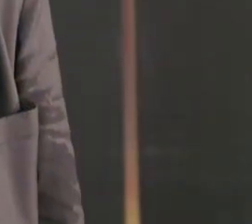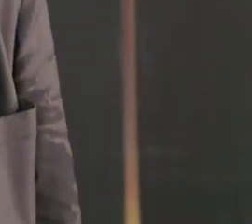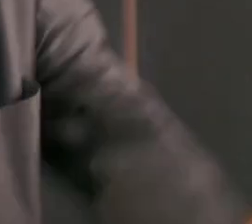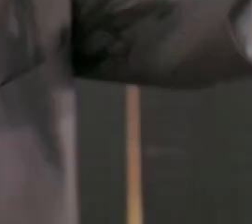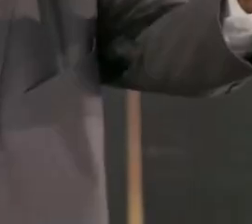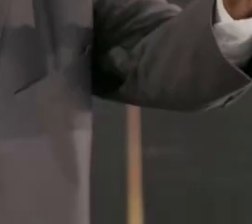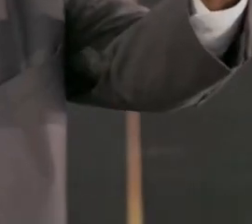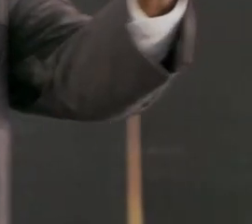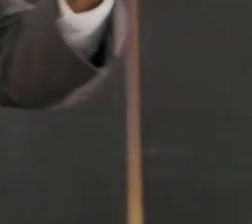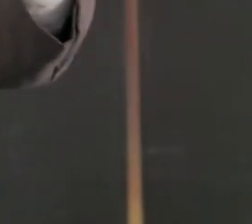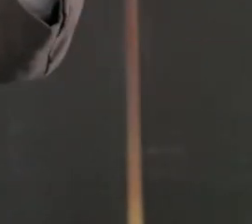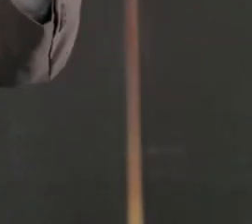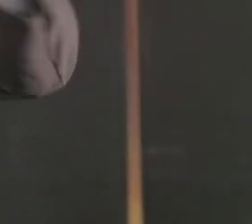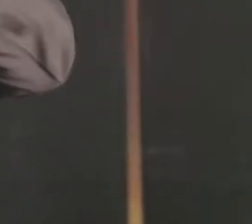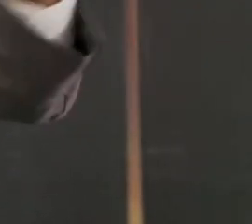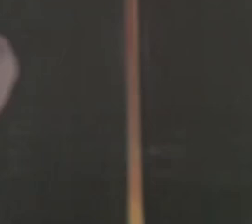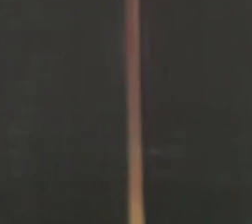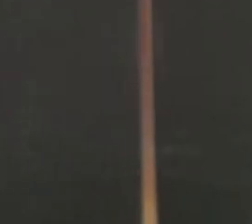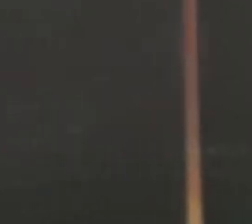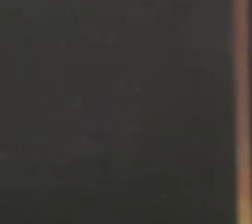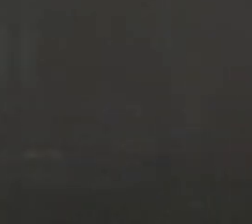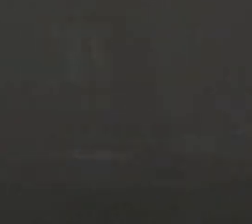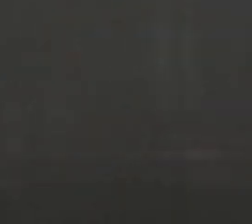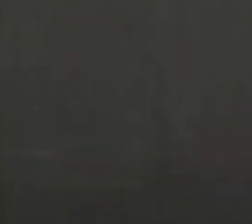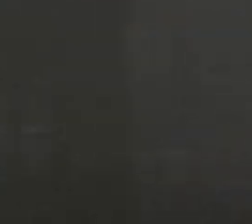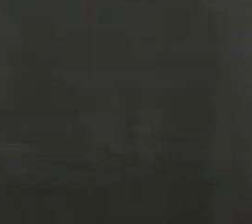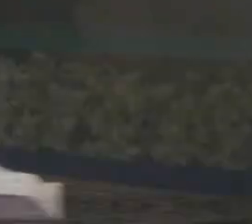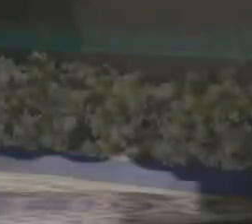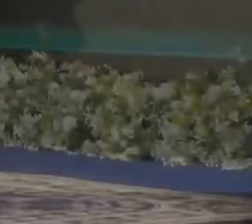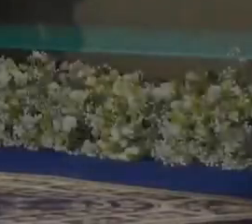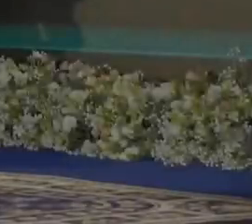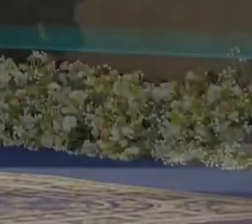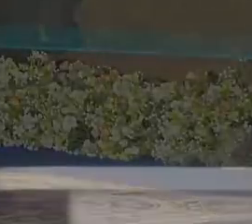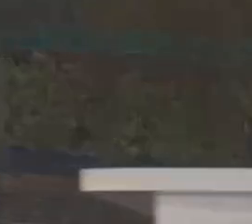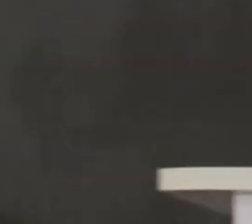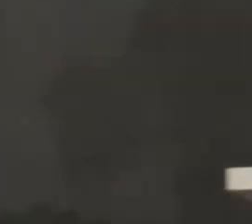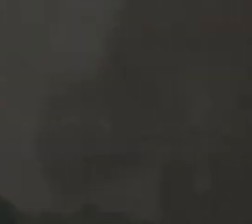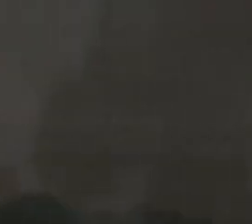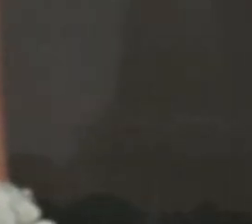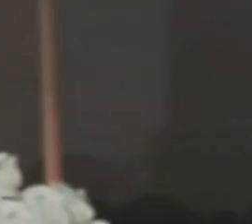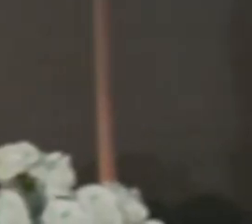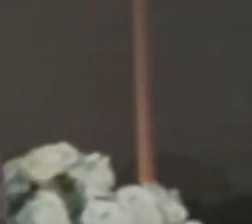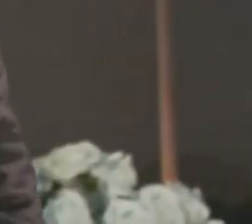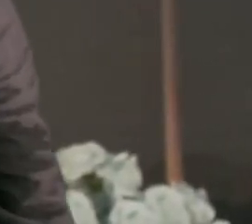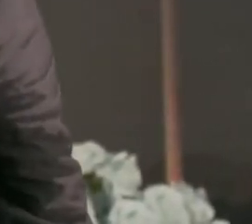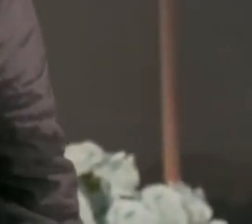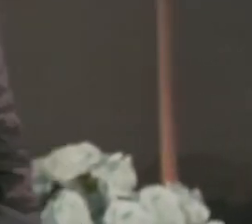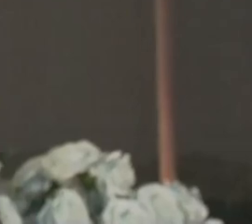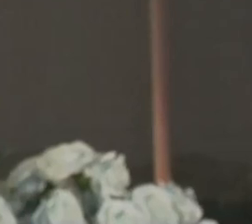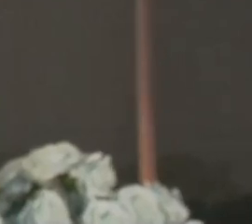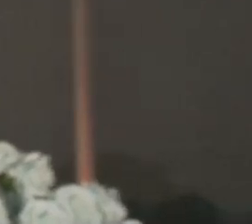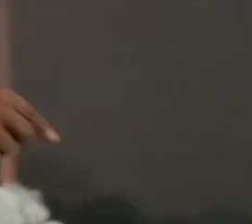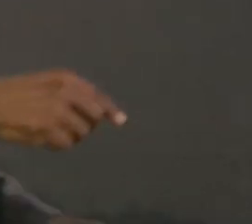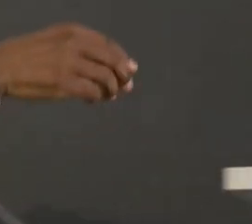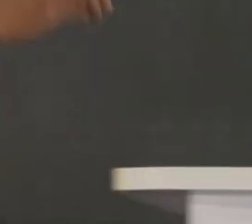Il faut garder ça pour toi-même. Maintenant, nous attendons. Et il n'y a pas de secret ici. Hein? Tous les sacs, voici